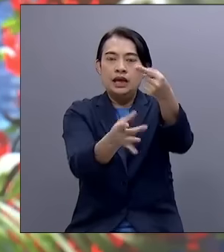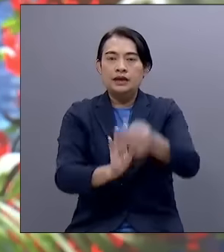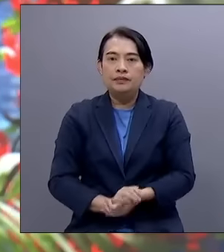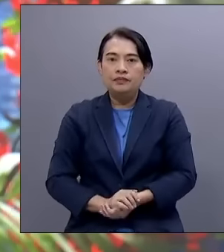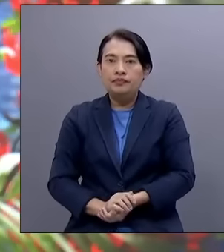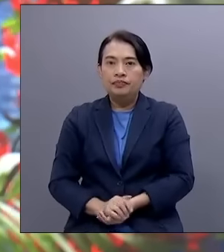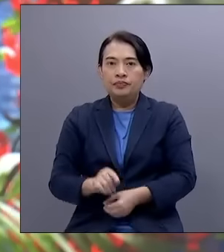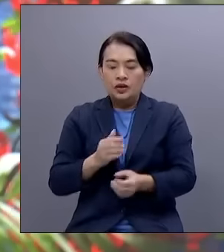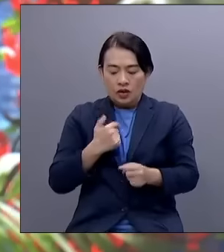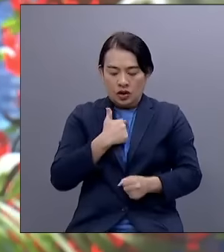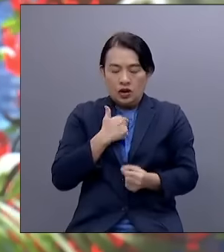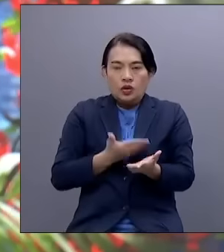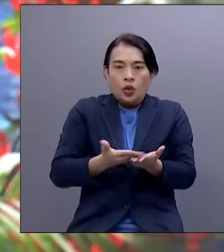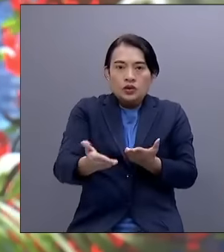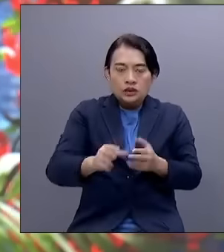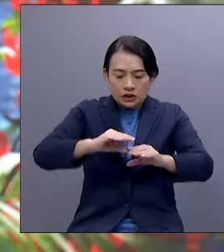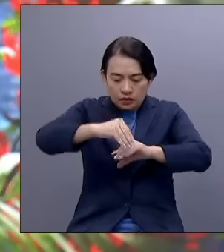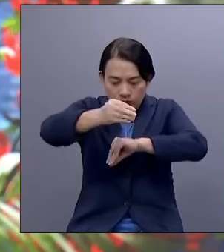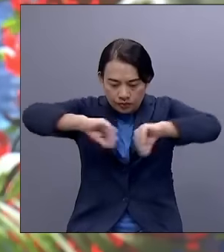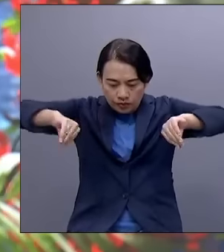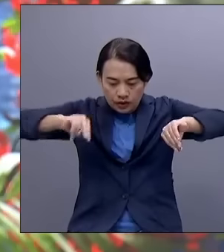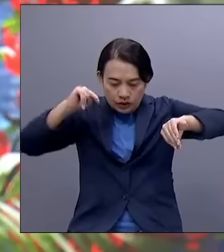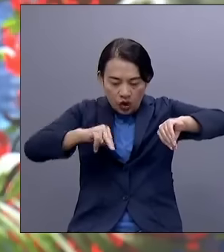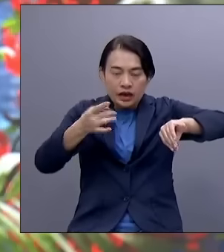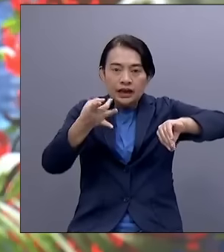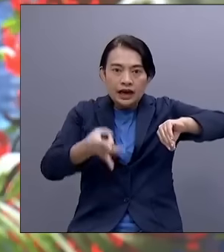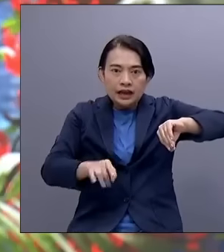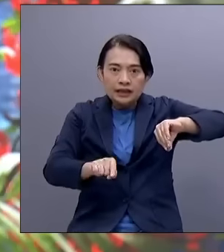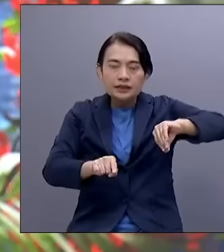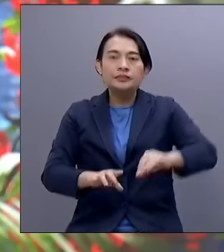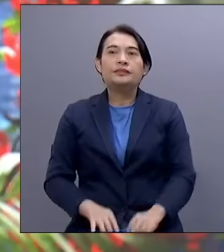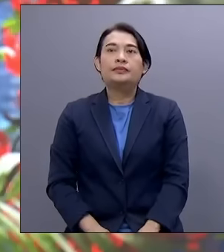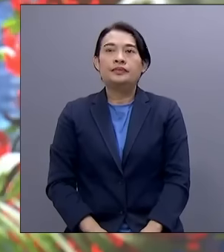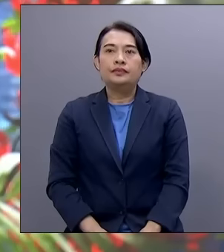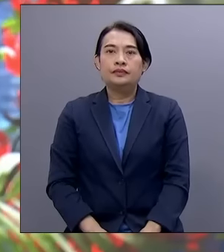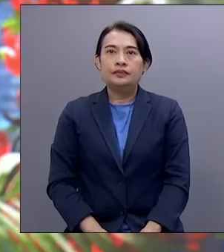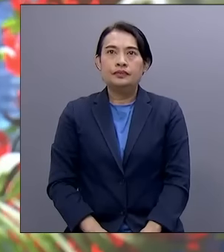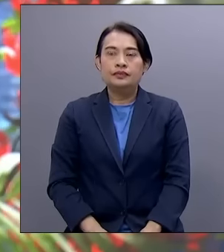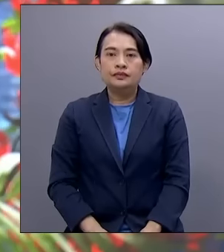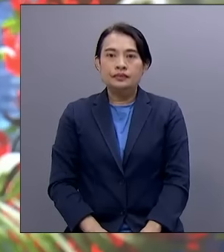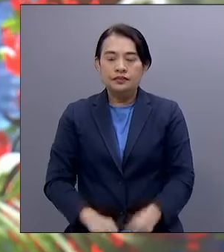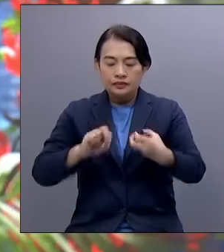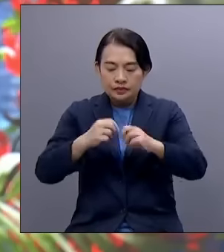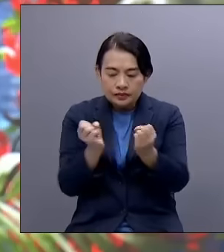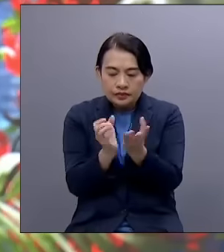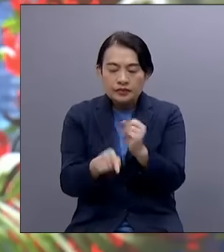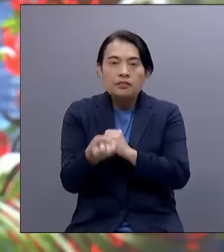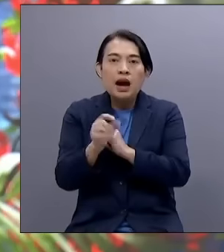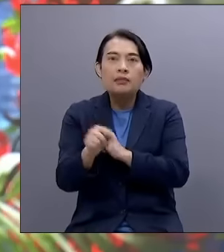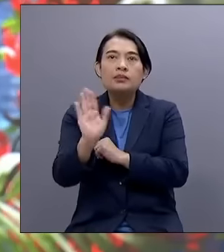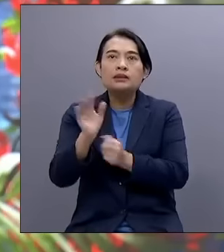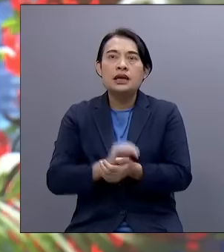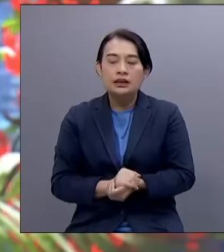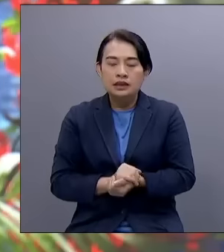มารับซื้อเนี่ยนะครับเปิดมาแล้วเนี่ยจะเห็นอะไรต้องต้องทำอะไรยังไงบ้างเพราะฉะนั้นถ้าถามผมกระทบอะไรมากมั้ยไม่ได้กระทบหรอกมันชัดเจน